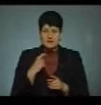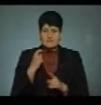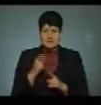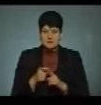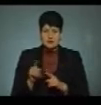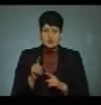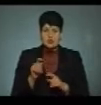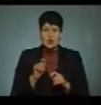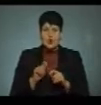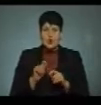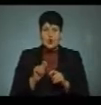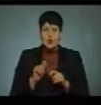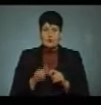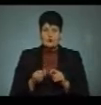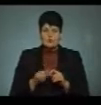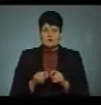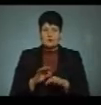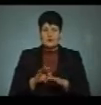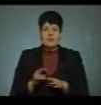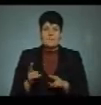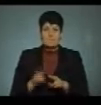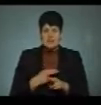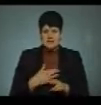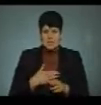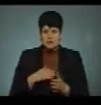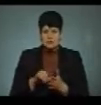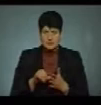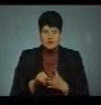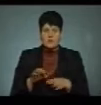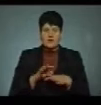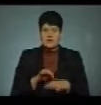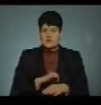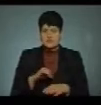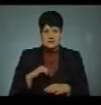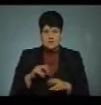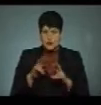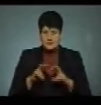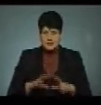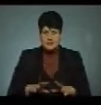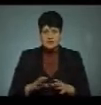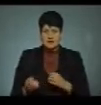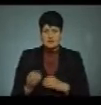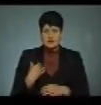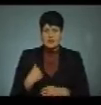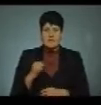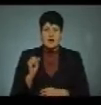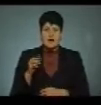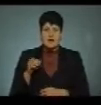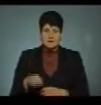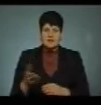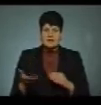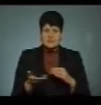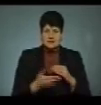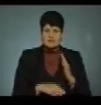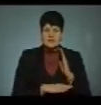що обстеження проводити без нашої участі. Вони провели дане обстеження і направили нам акт. Зрізування дерев